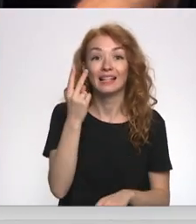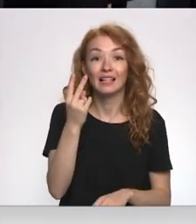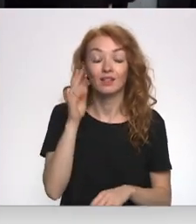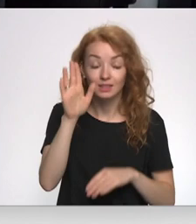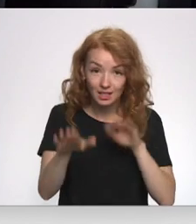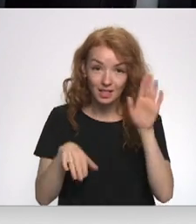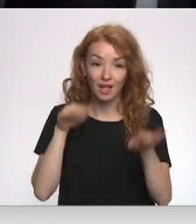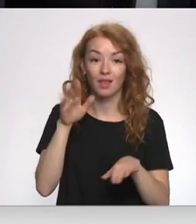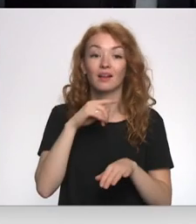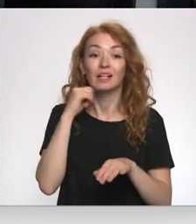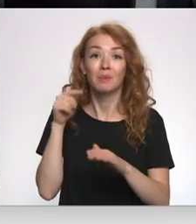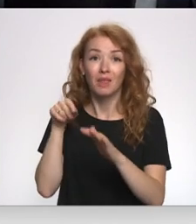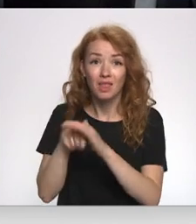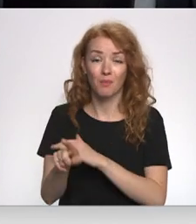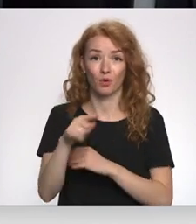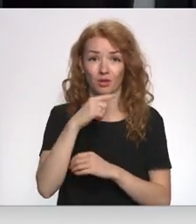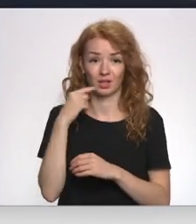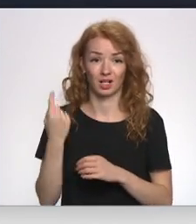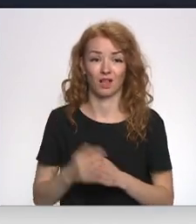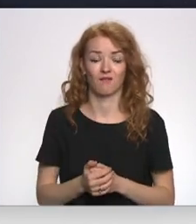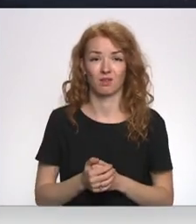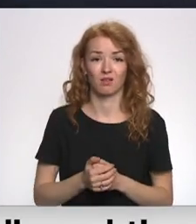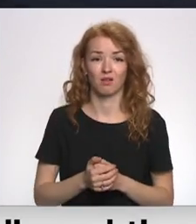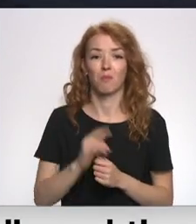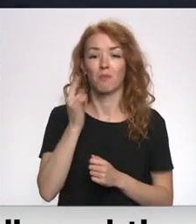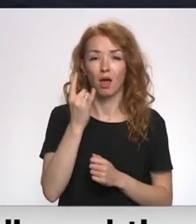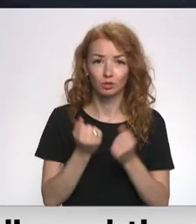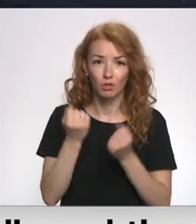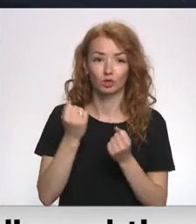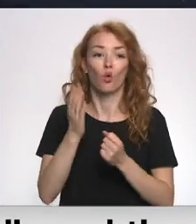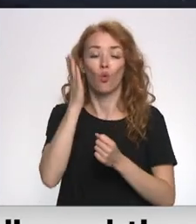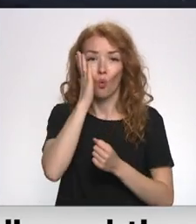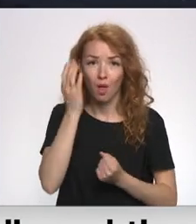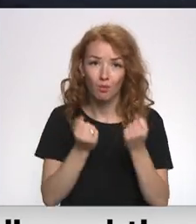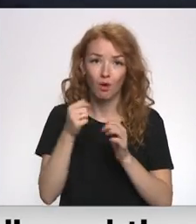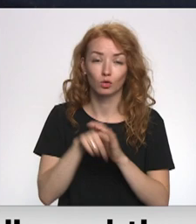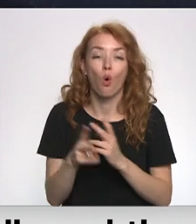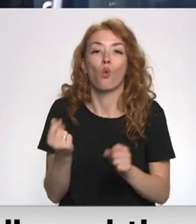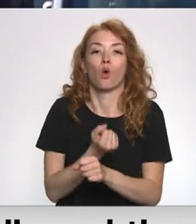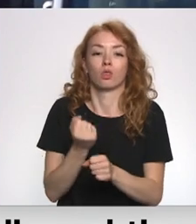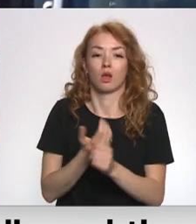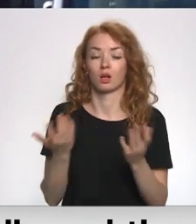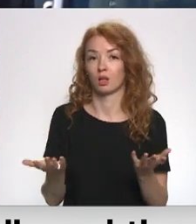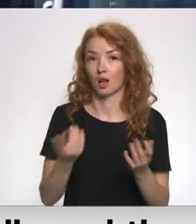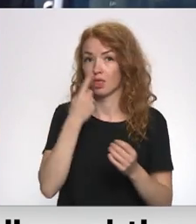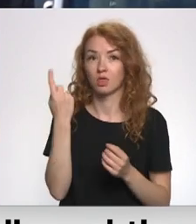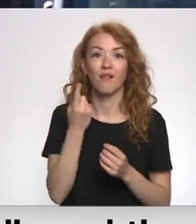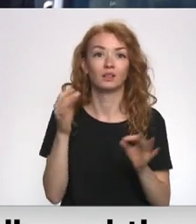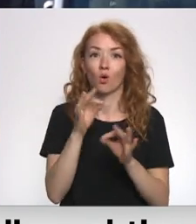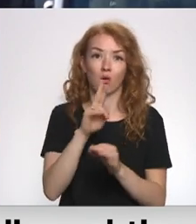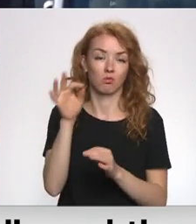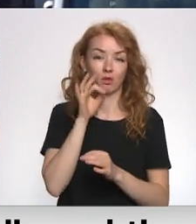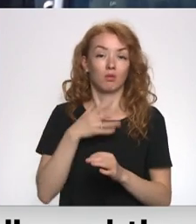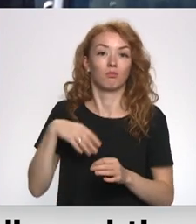2 diennaktis. Gribam iebraukt Krievijā, bet rinda. Bērns mašīnā, guļam mašīnā. Ko iesākt? Neviens neko nesaka. Mēs